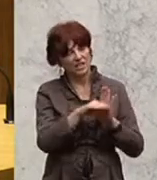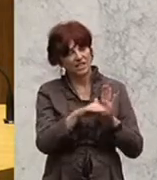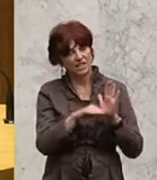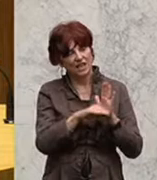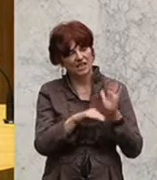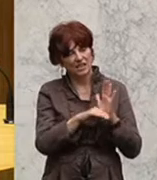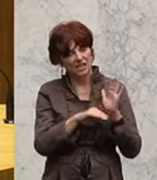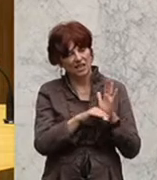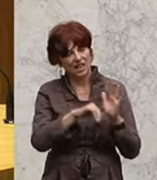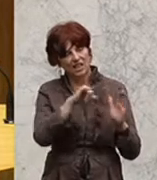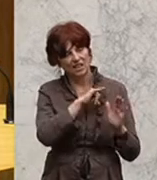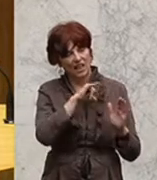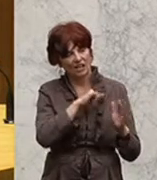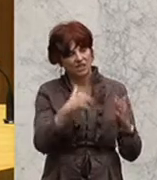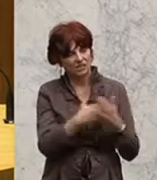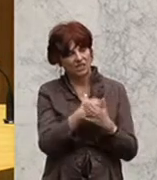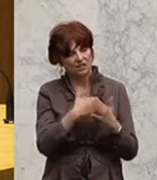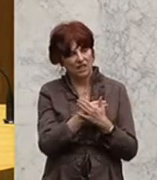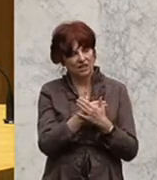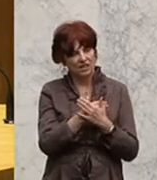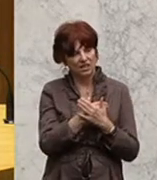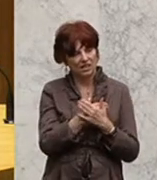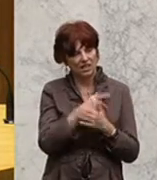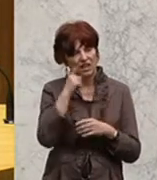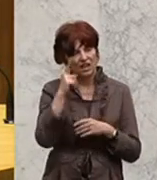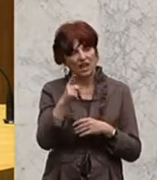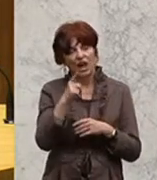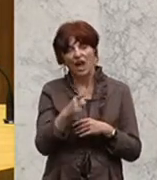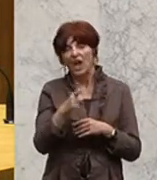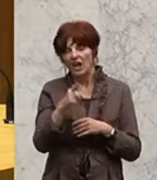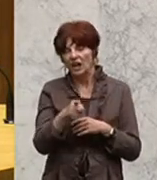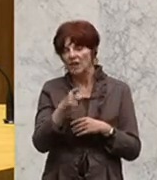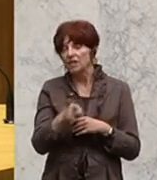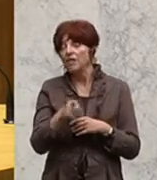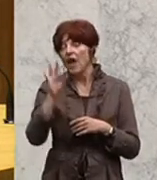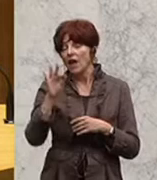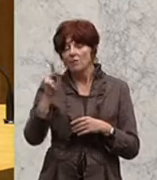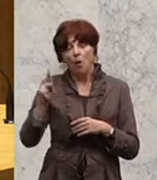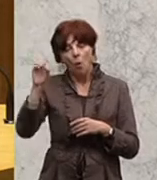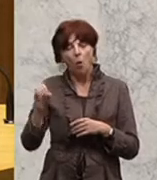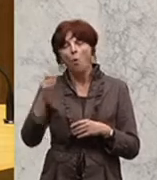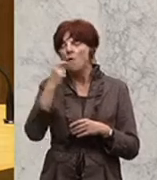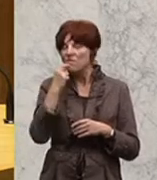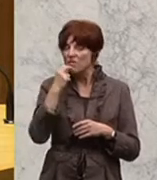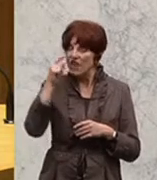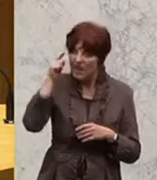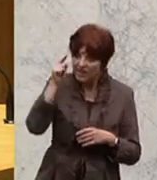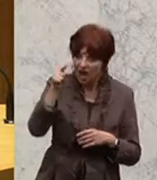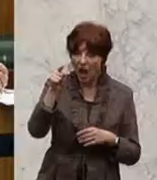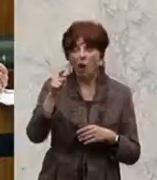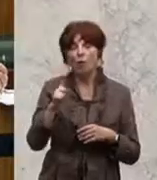in Oberösterreich ganz konkret mit Listenführer Heimbuchner abschaffen. Das ist die Realität, was hier die Freiheitlichen